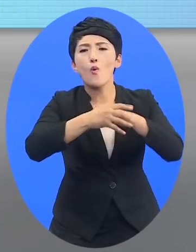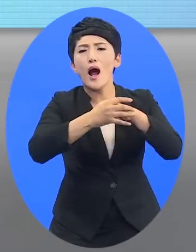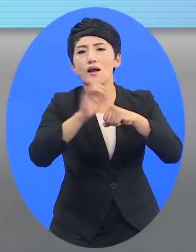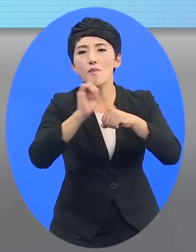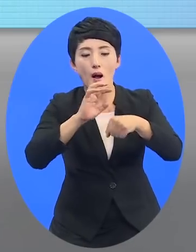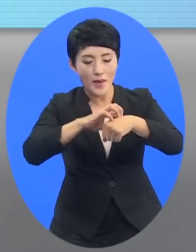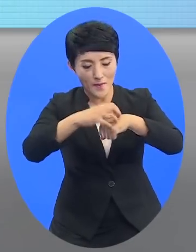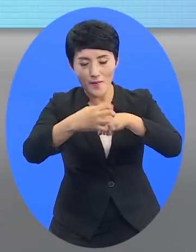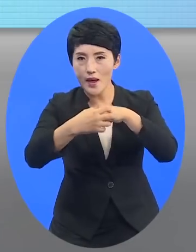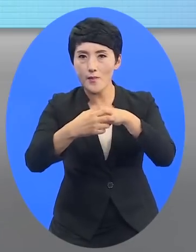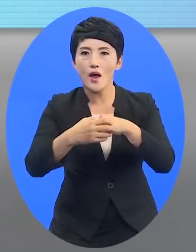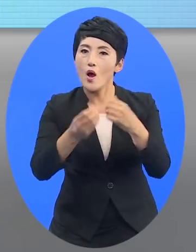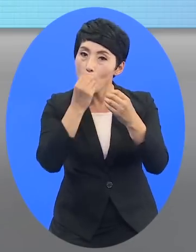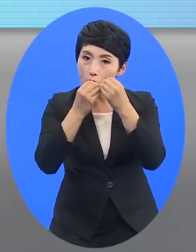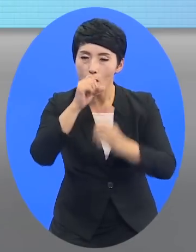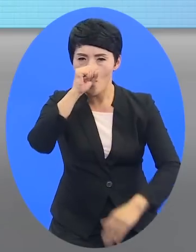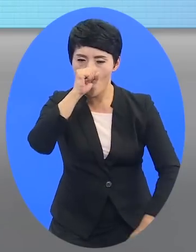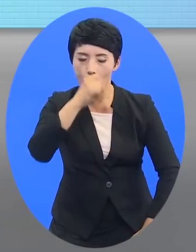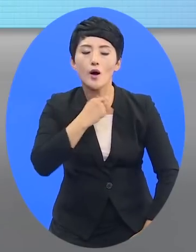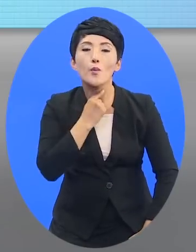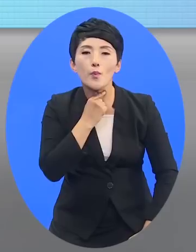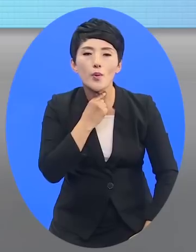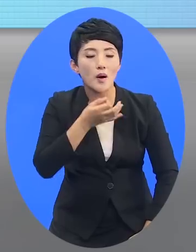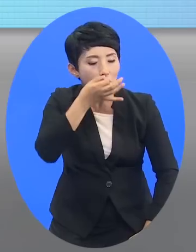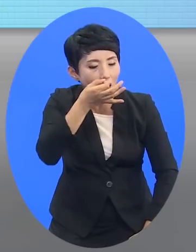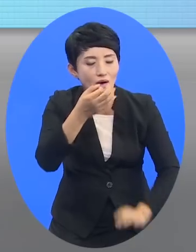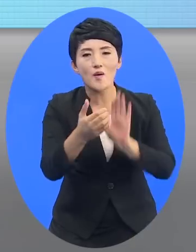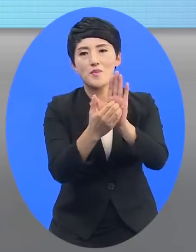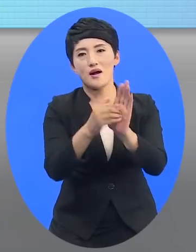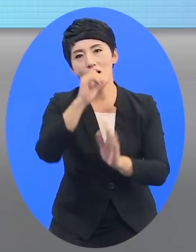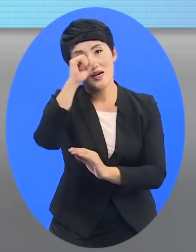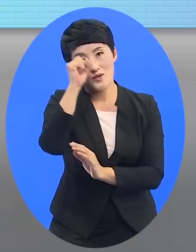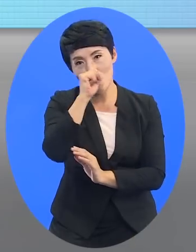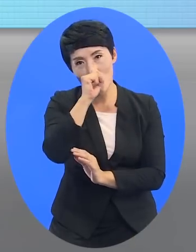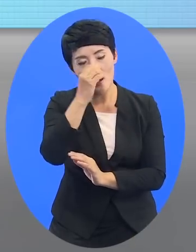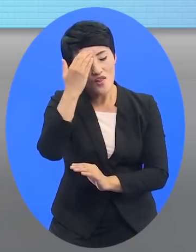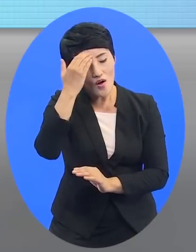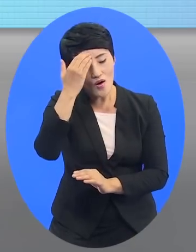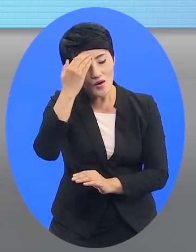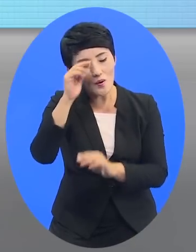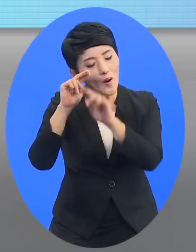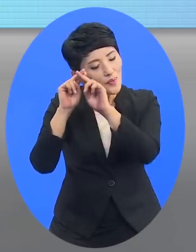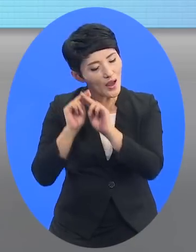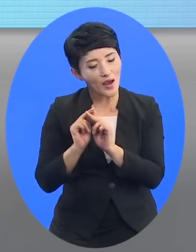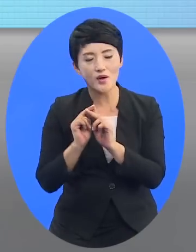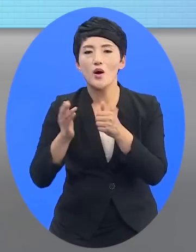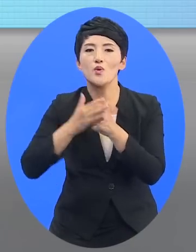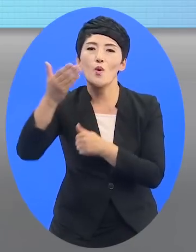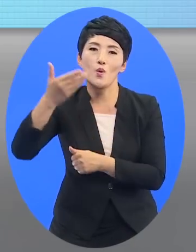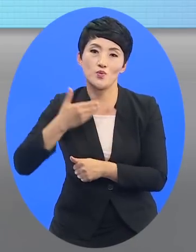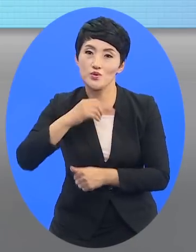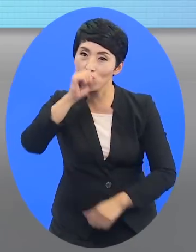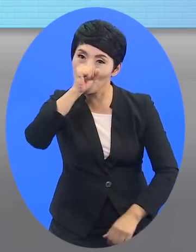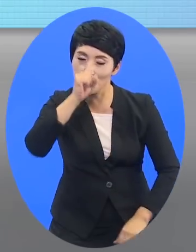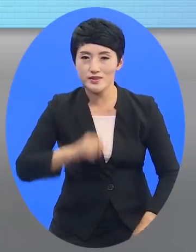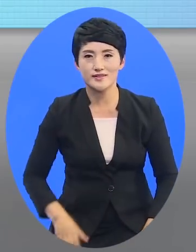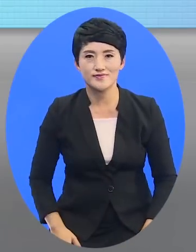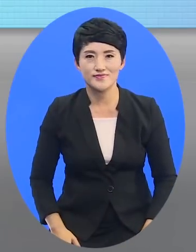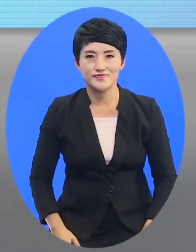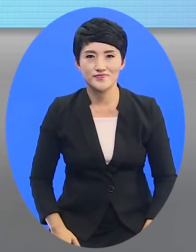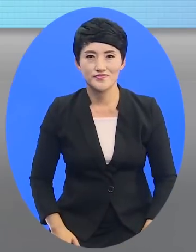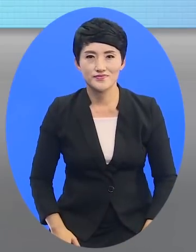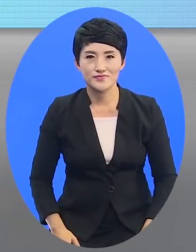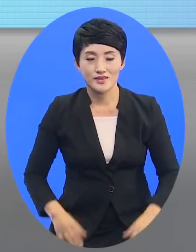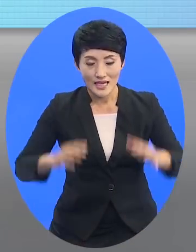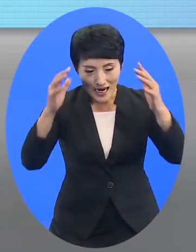있는데요. 배는 기관지에 좋고 해열 기능도 있어 요즘 같은 환절기 기관지 보호에 좋다고 합니다. 풍성한